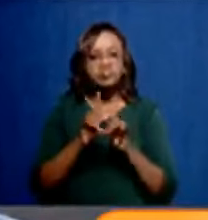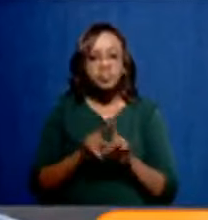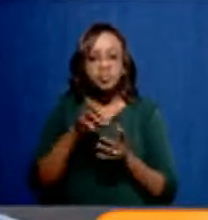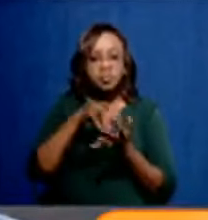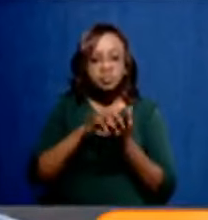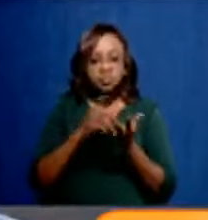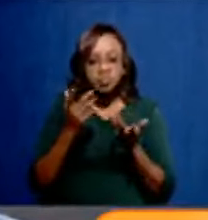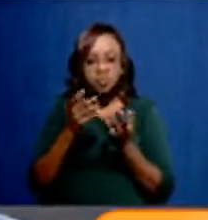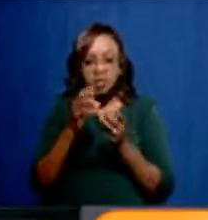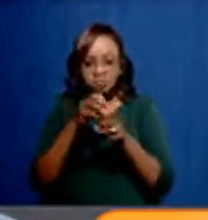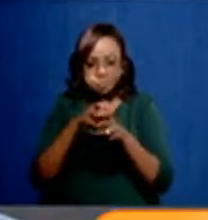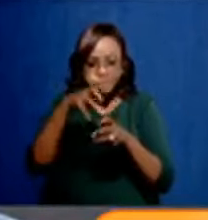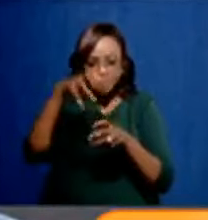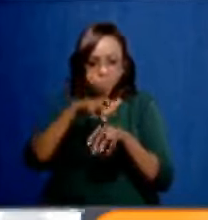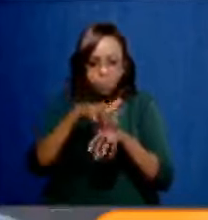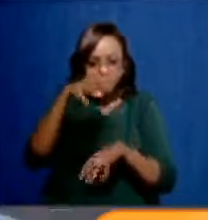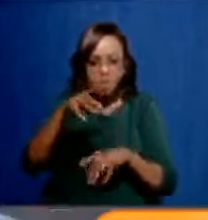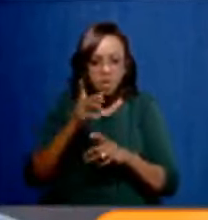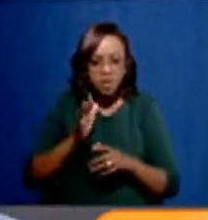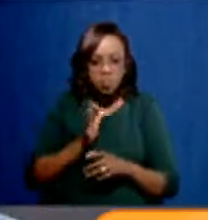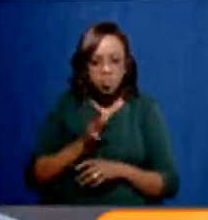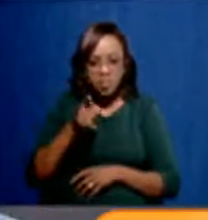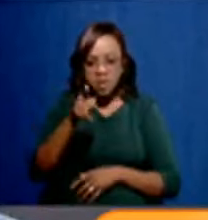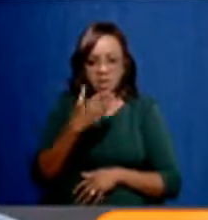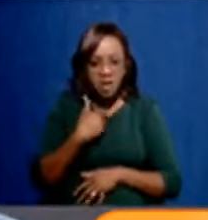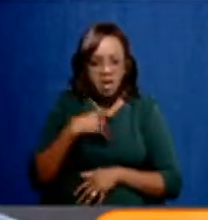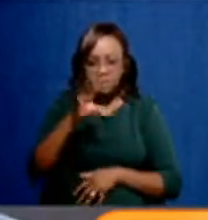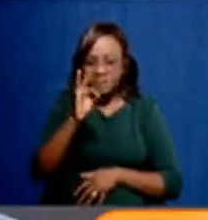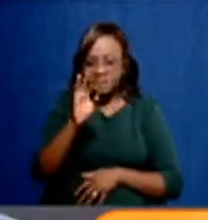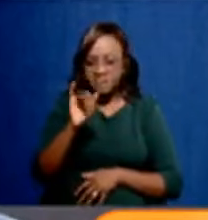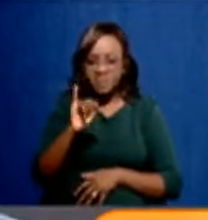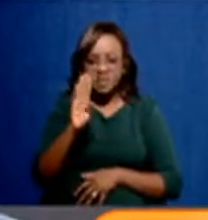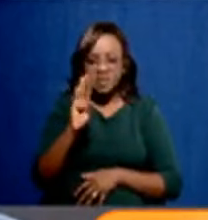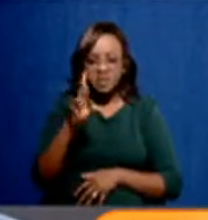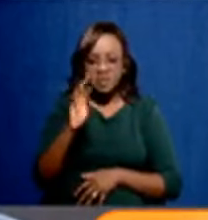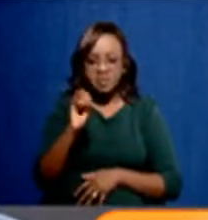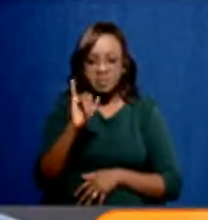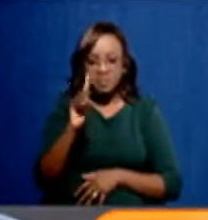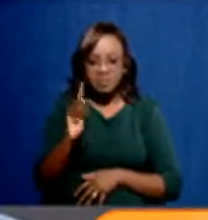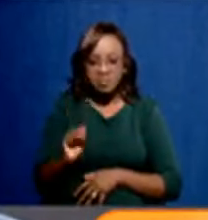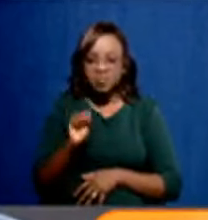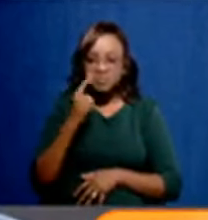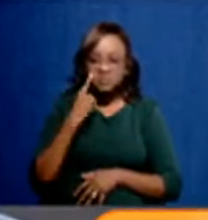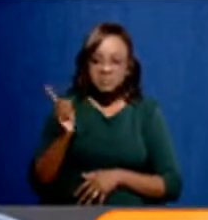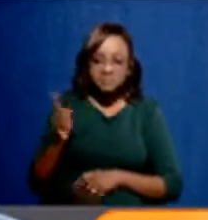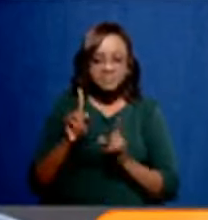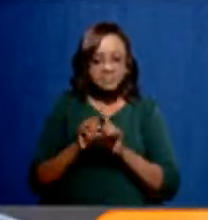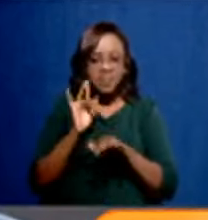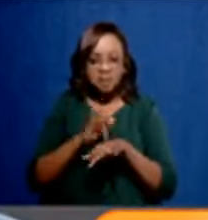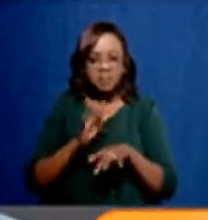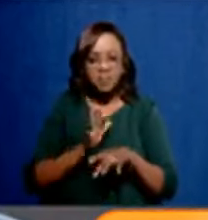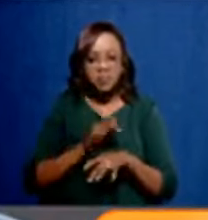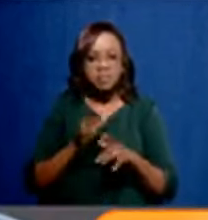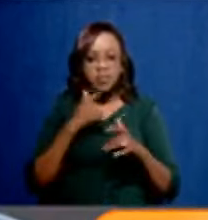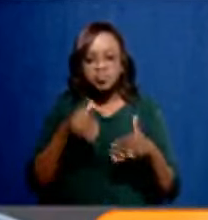Fibroids ni mojawapo ya magonjwa yanayowahangaisha mno wanawake wenye asili ya Kiafrika. Ugonjwa huu ambao sasa umeonekana pia kuathiri wanawake wenye